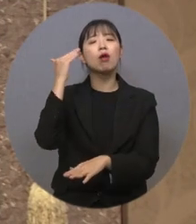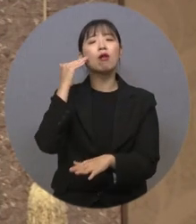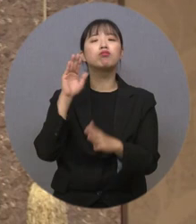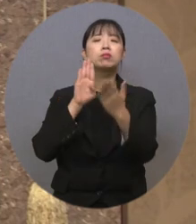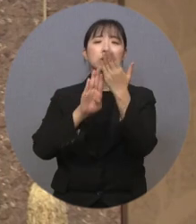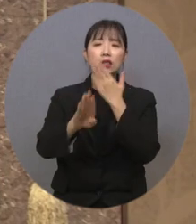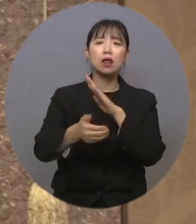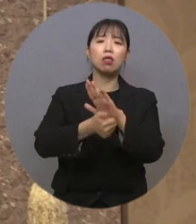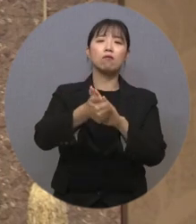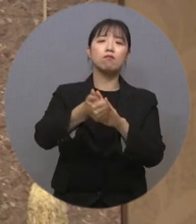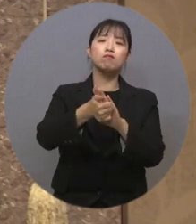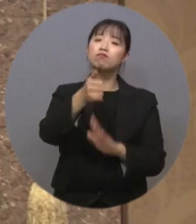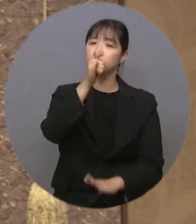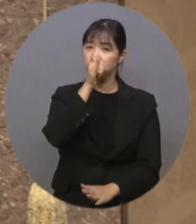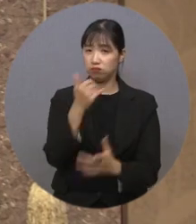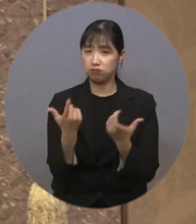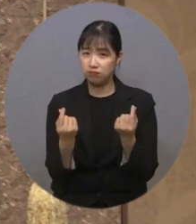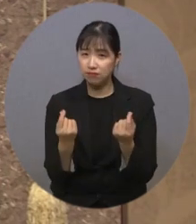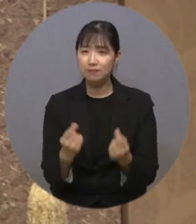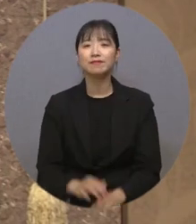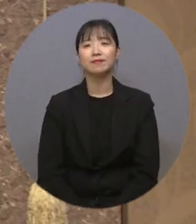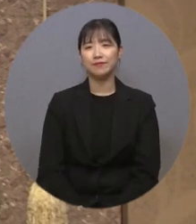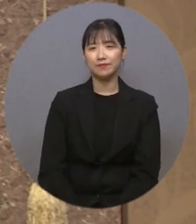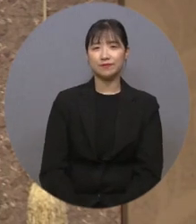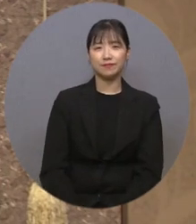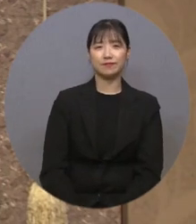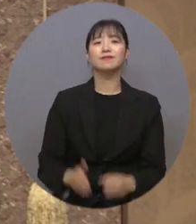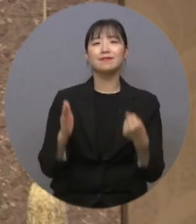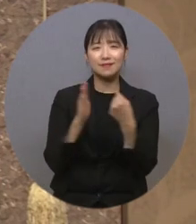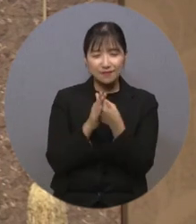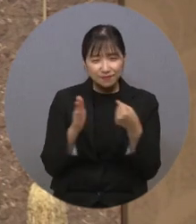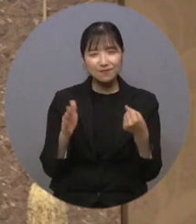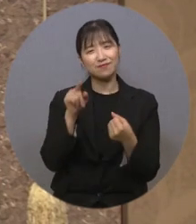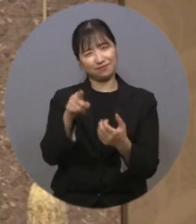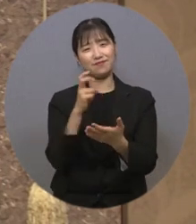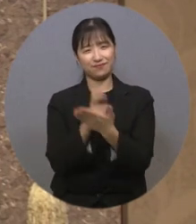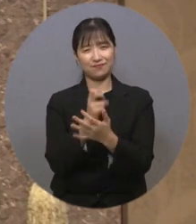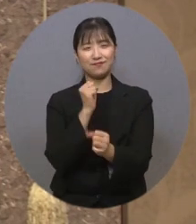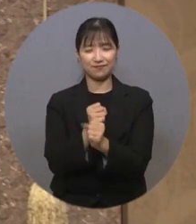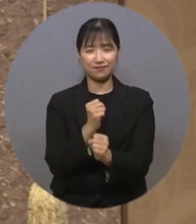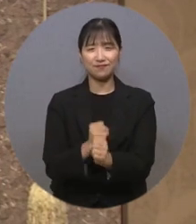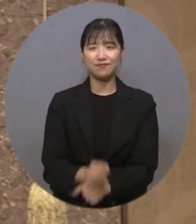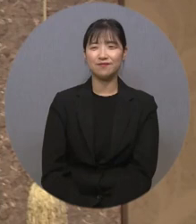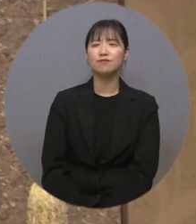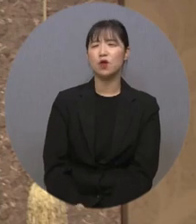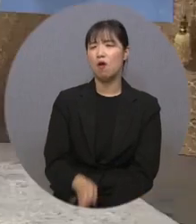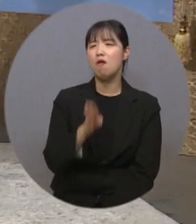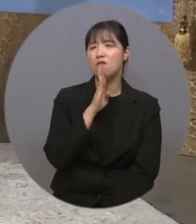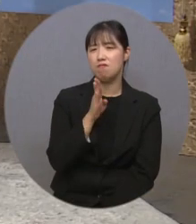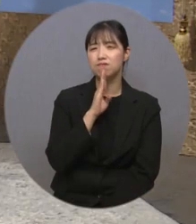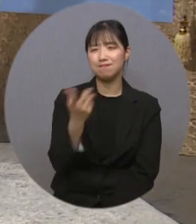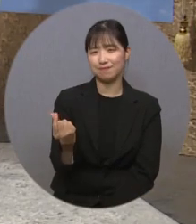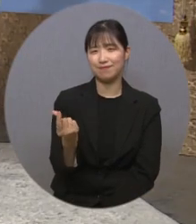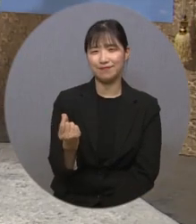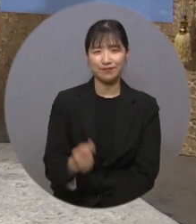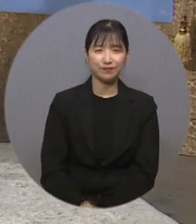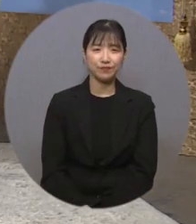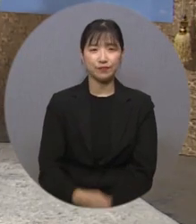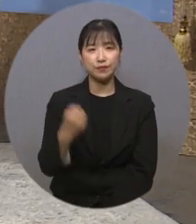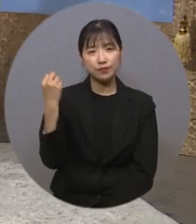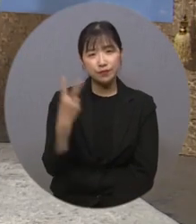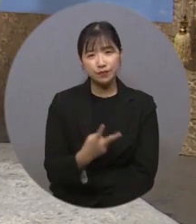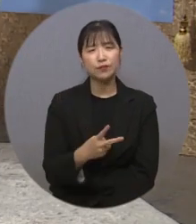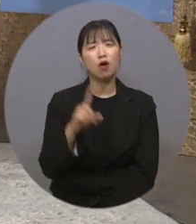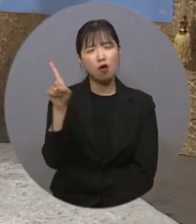대한민국의 미래가 밝지 않겠습니까? 네. 네, 그런 맞습니다. 의미에서 조례를 만들게 된 겁니다. 아, 맞습니다. 그리고